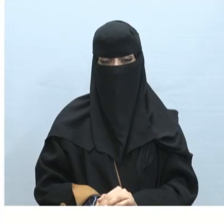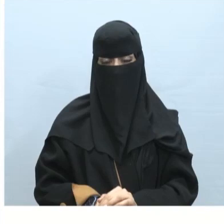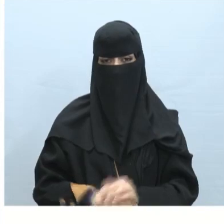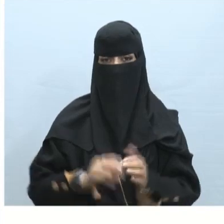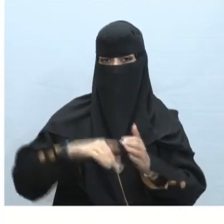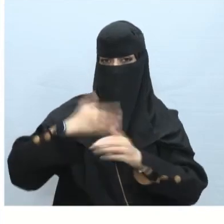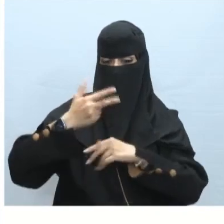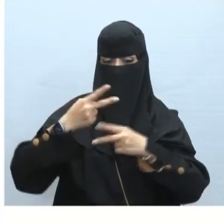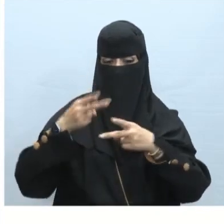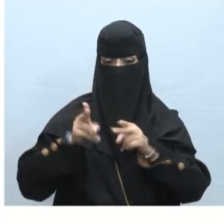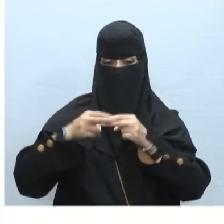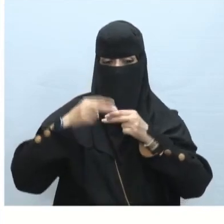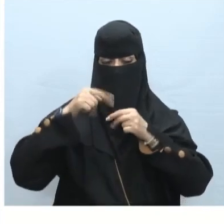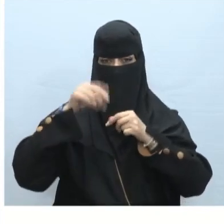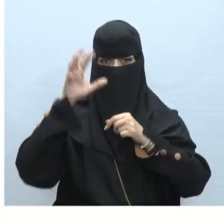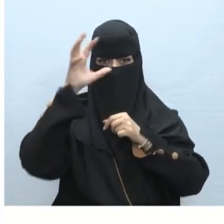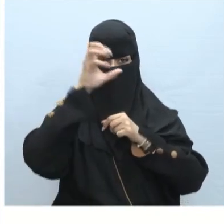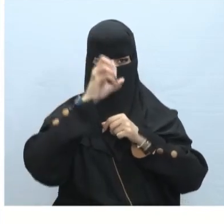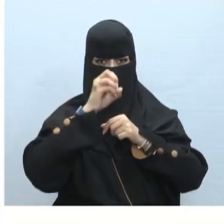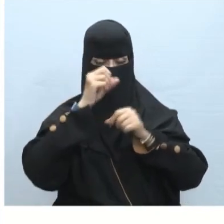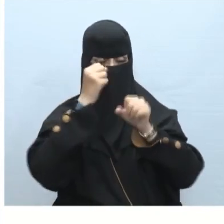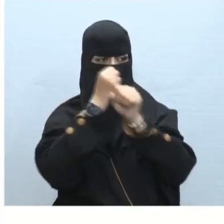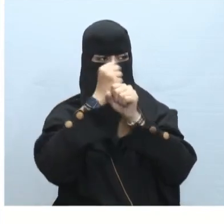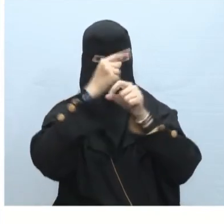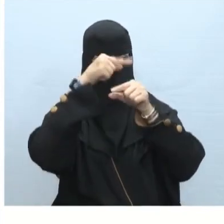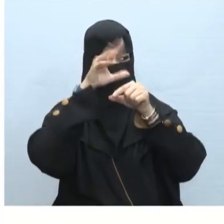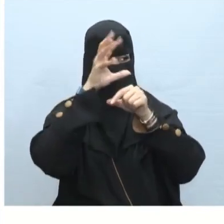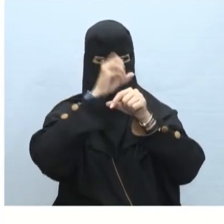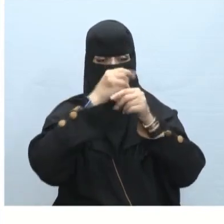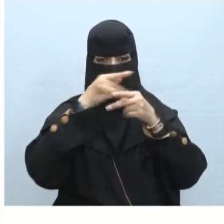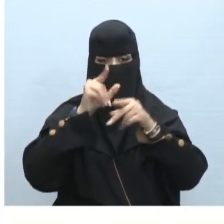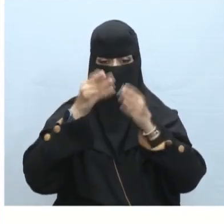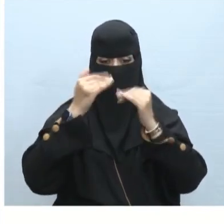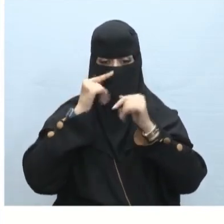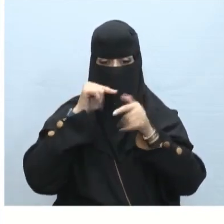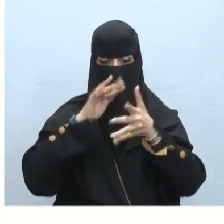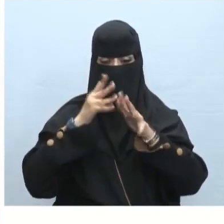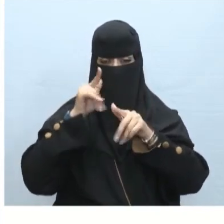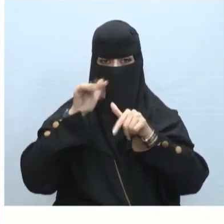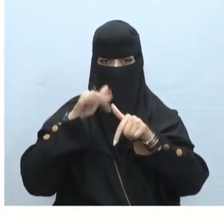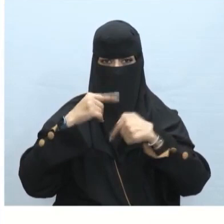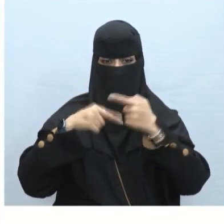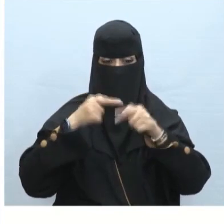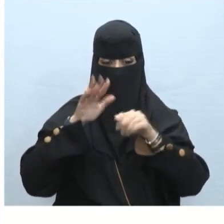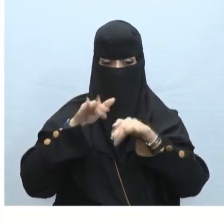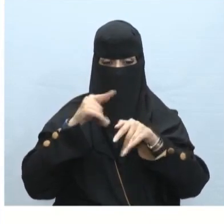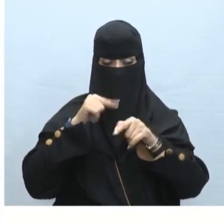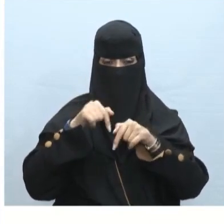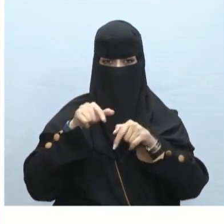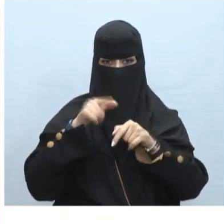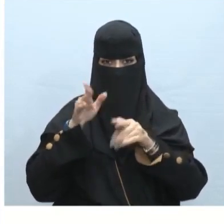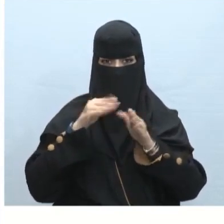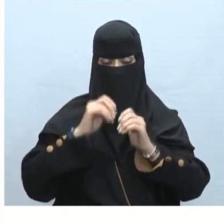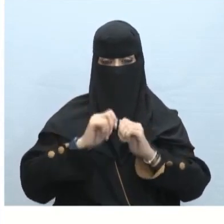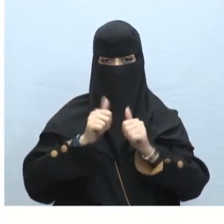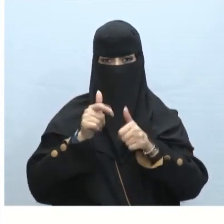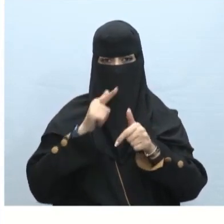بعد اغلاقه سيختفي الجدول ولكن مع وجود مع بقاء المخطط البياني